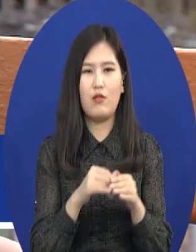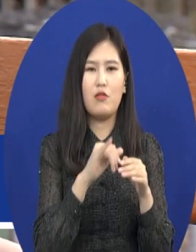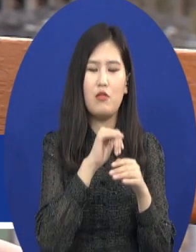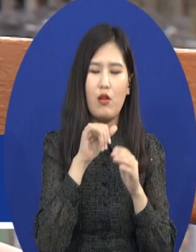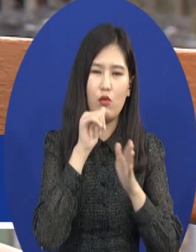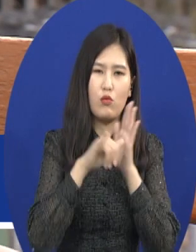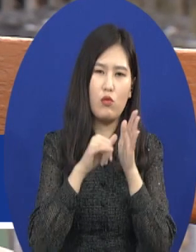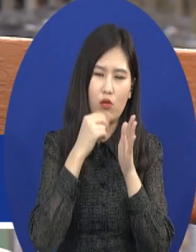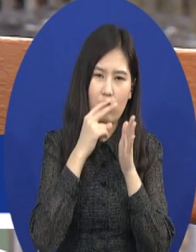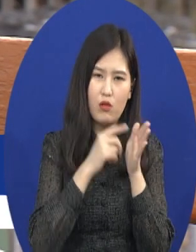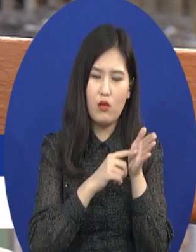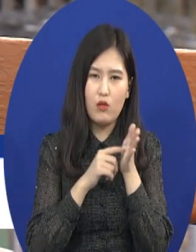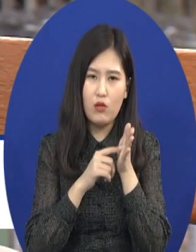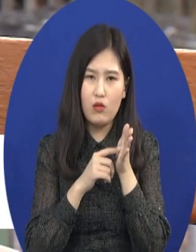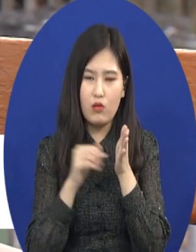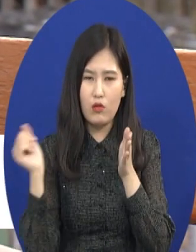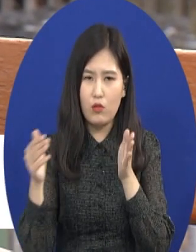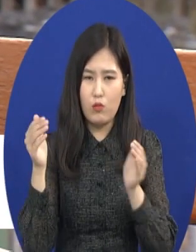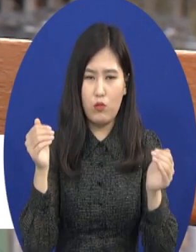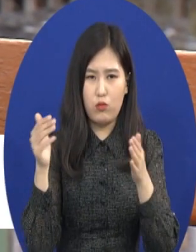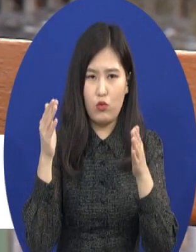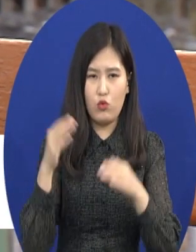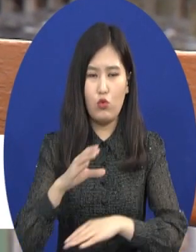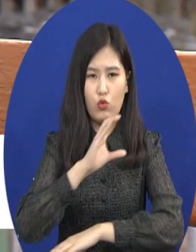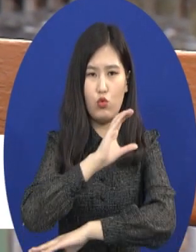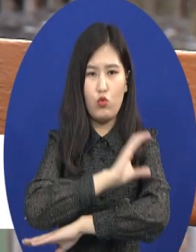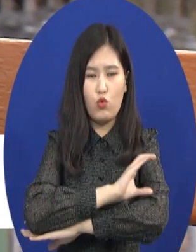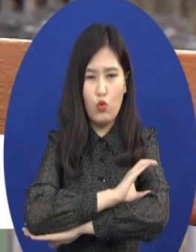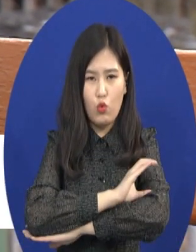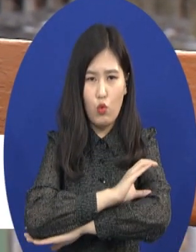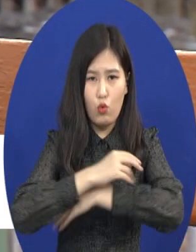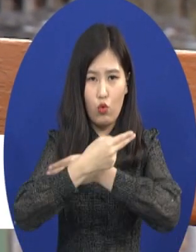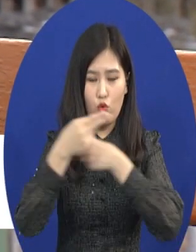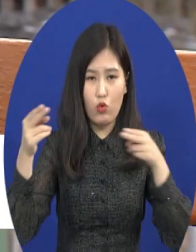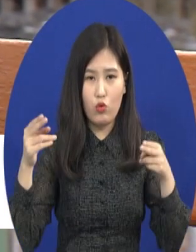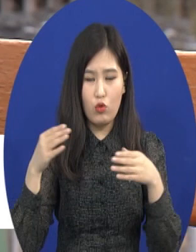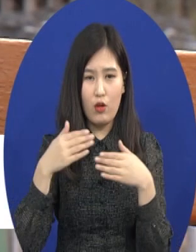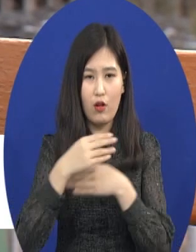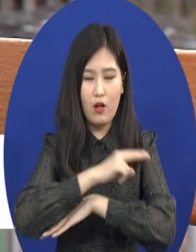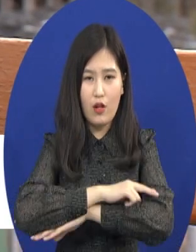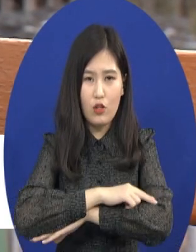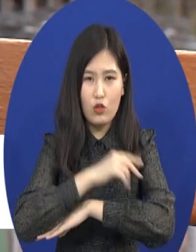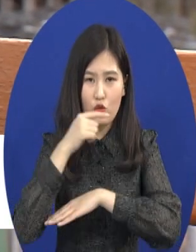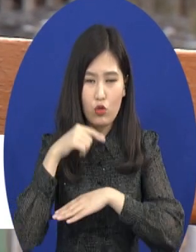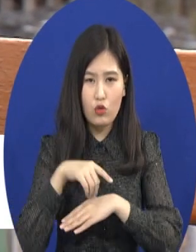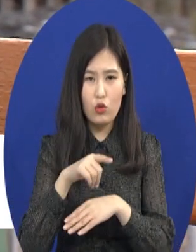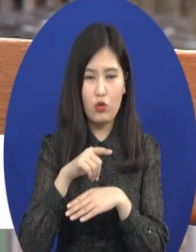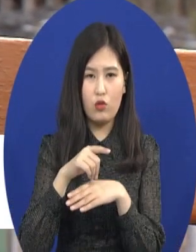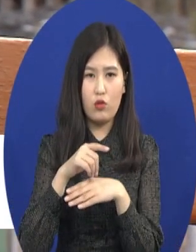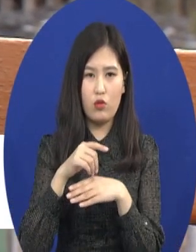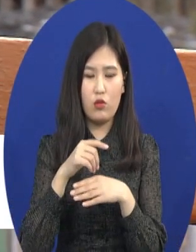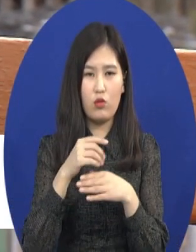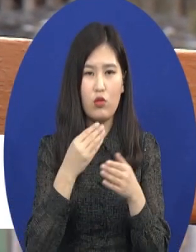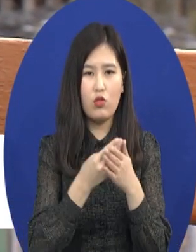туршиж үзэх ч юм уу, гаргах ч юм уу. Одоо бие биенийхээ хоолны төвөнхөндөө дарах ч юм уу, хуруу гарын дарж үзэх ч юм уу, чангаах ч юм уу, ийм үйлдэлүүд